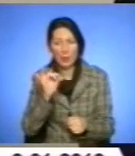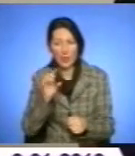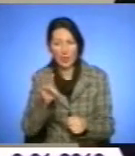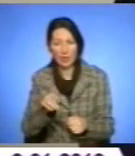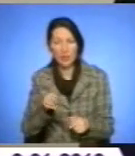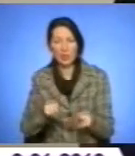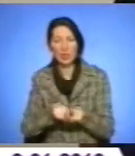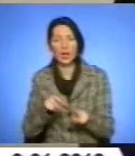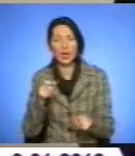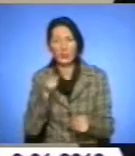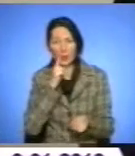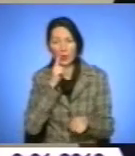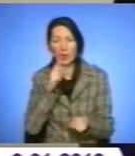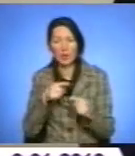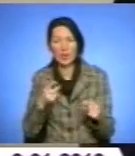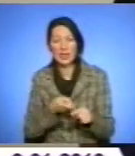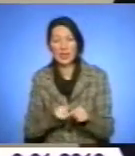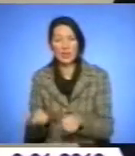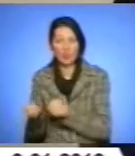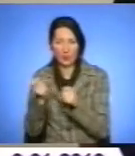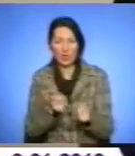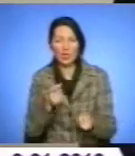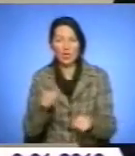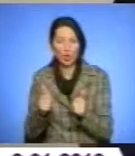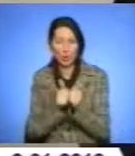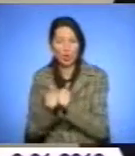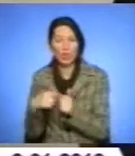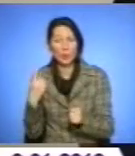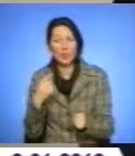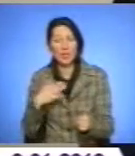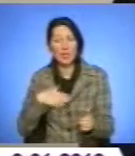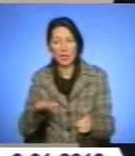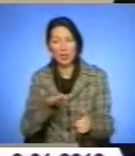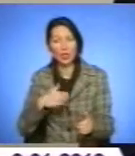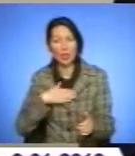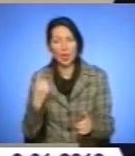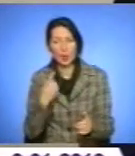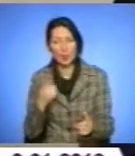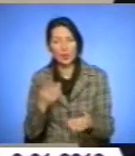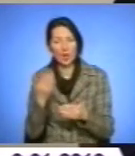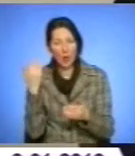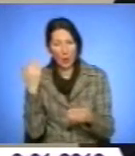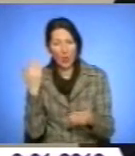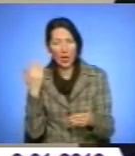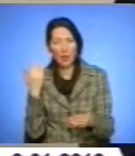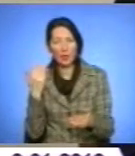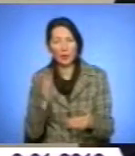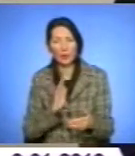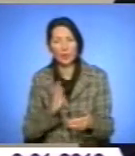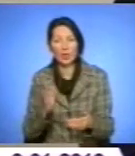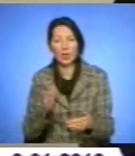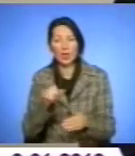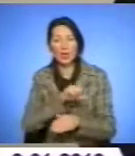які постачалися із сусідніх областей на територію нашої області, а попередньо проходили поміж на